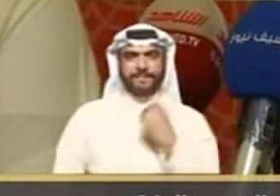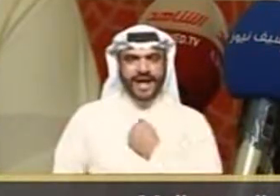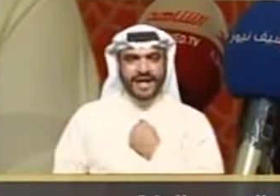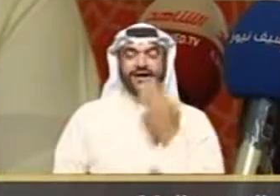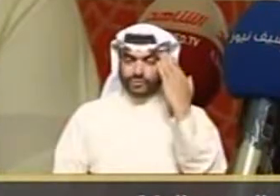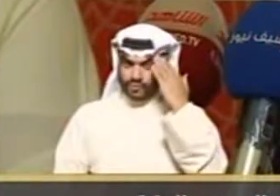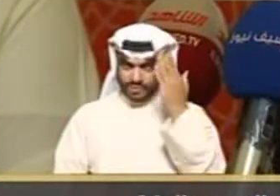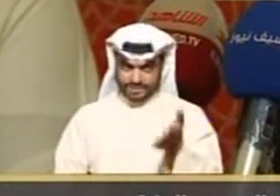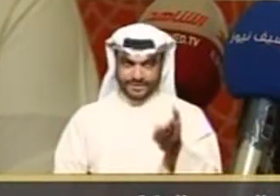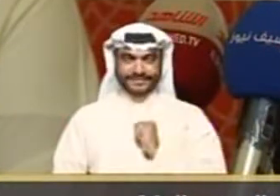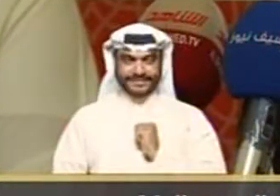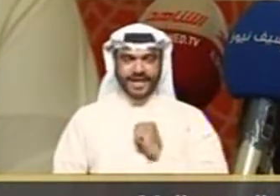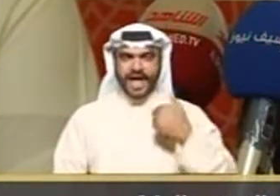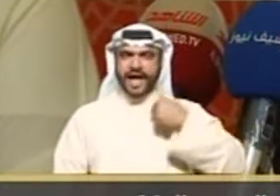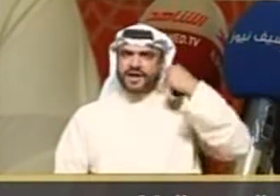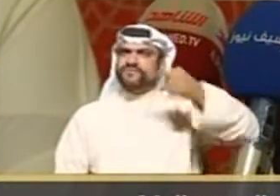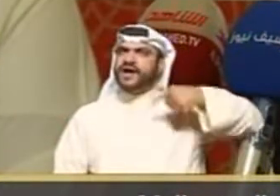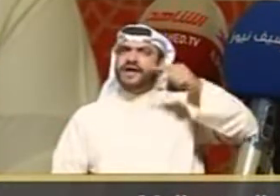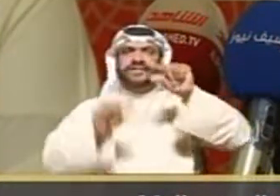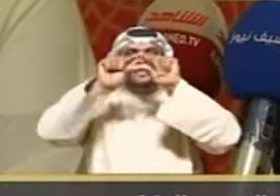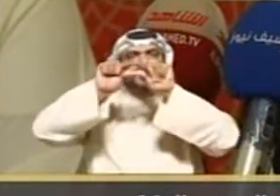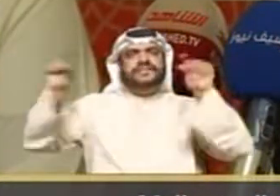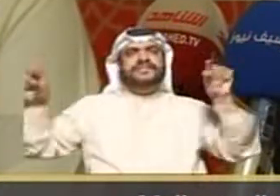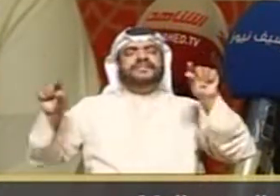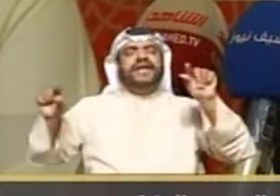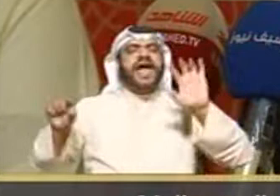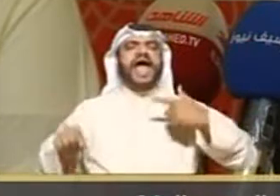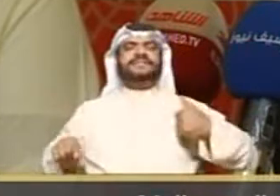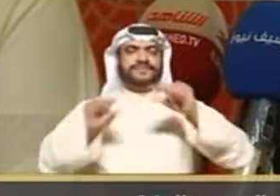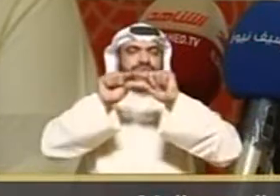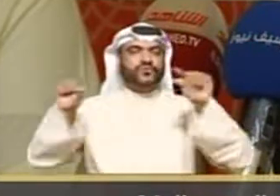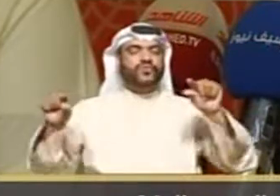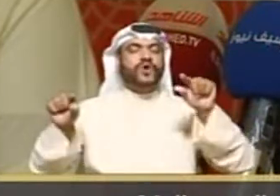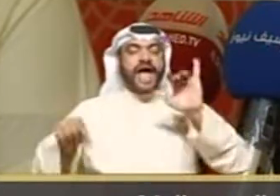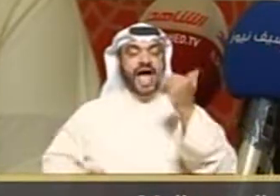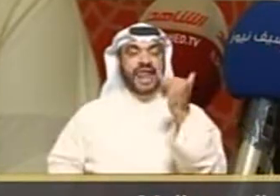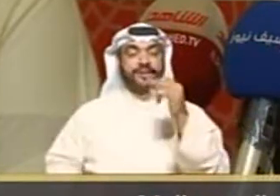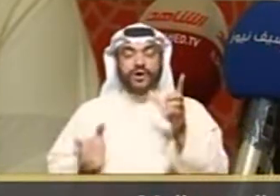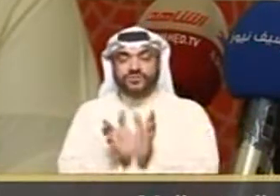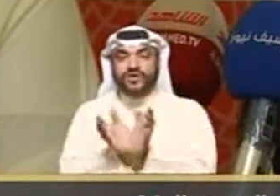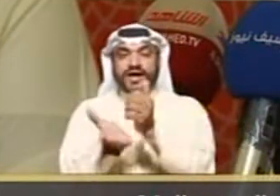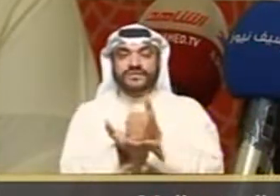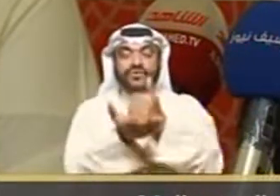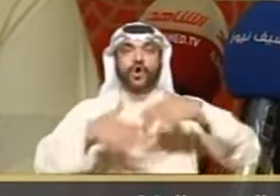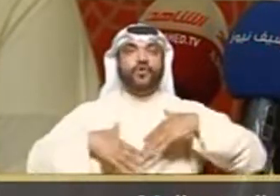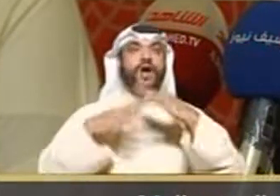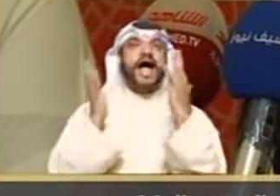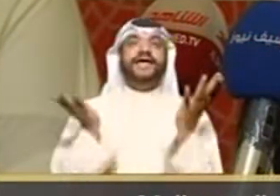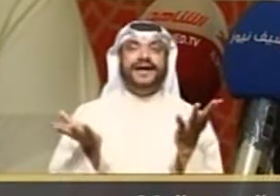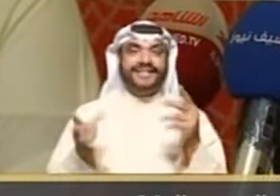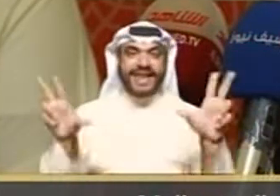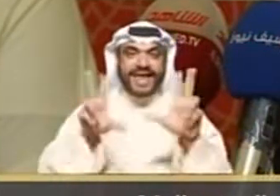واقع الأمر عندما ننظر إلى شعار هذه الدورة للملتقى العربي هو حياة